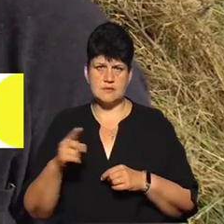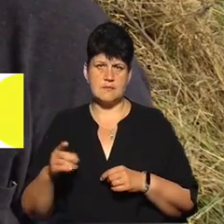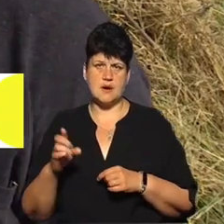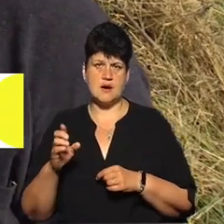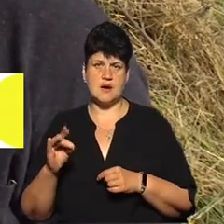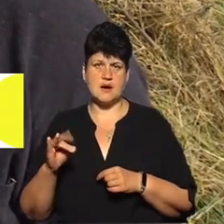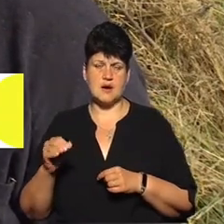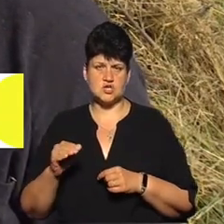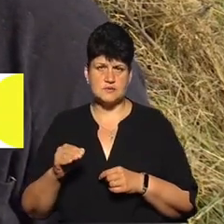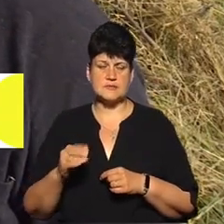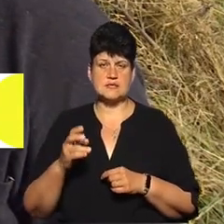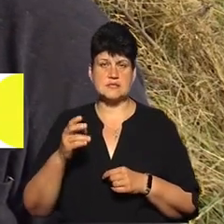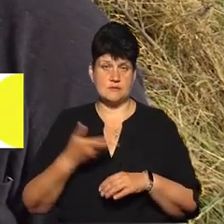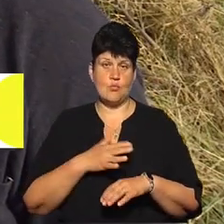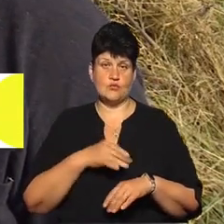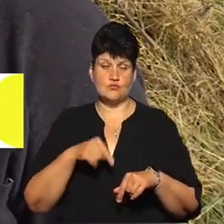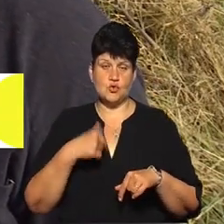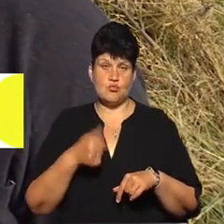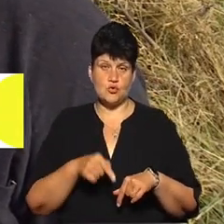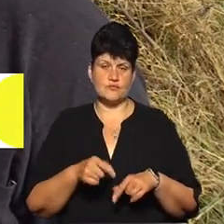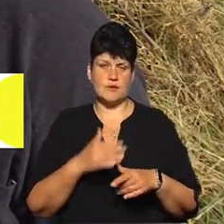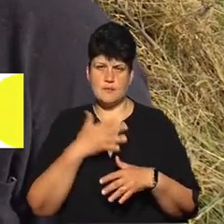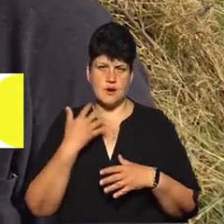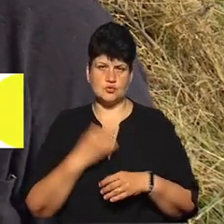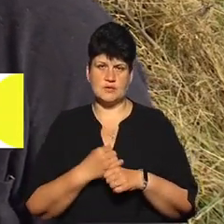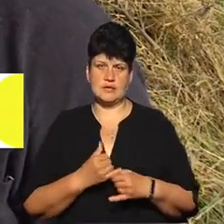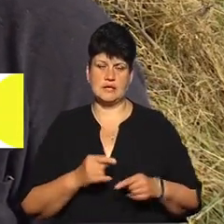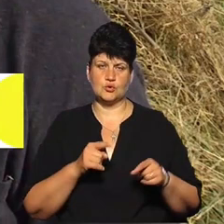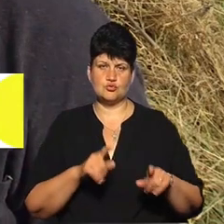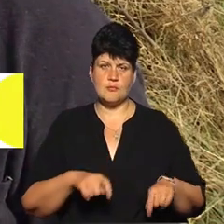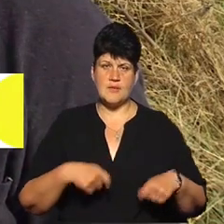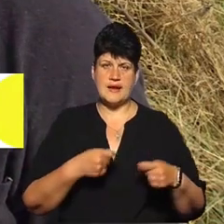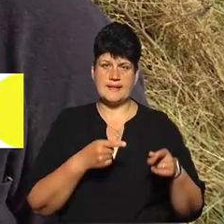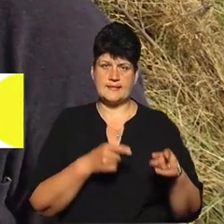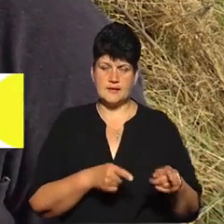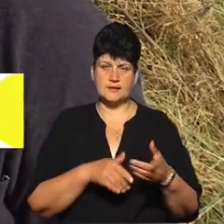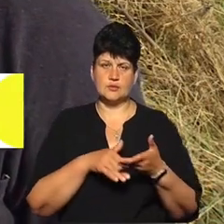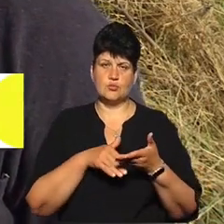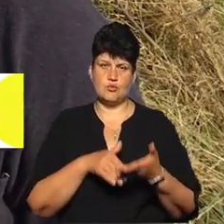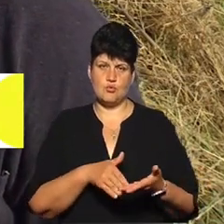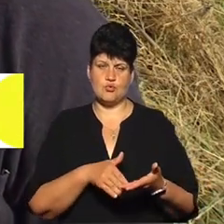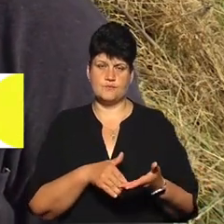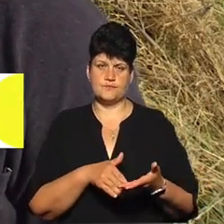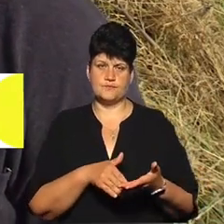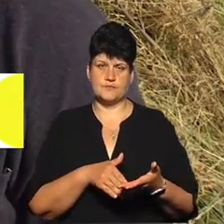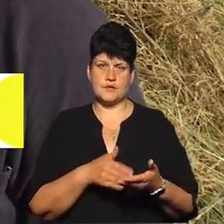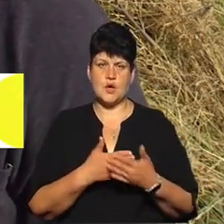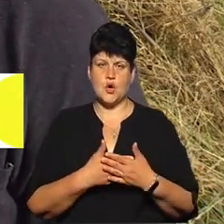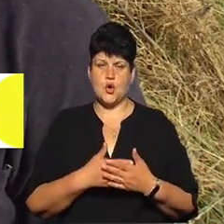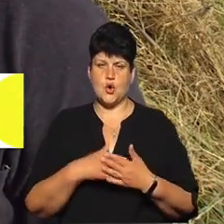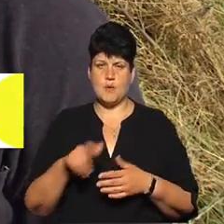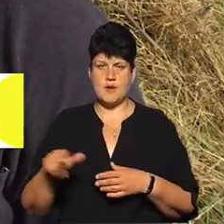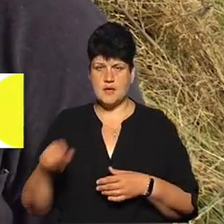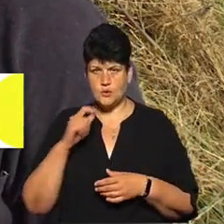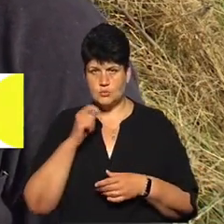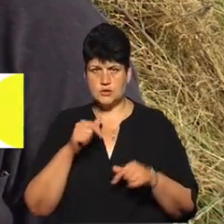Польщі. Цього року вони багато зробили для того, щоб передати допомогу громадянам України сюди і